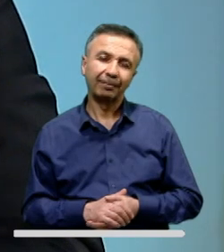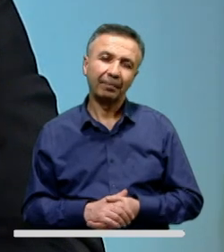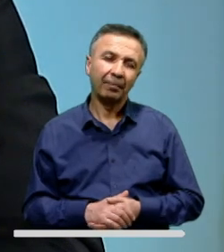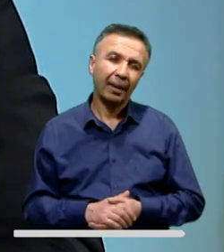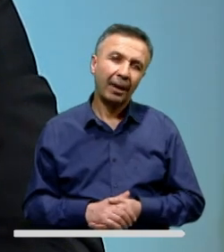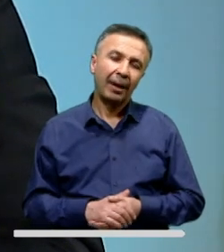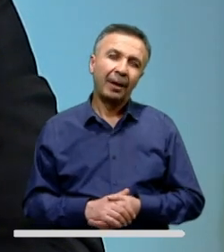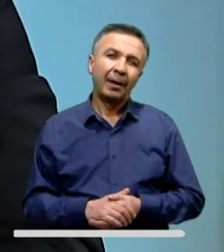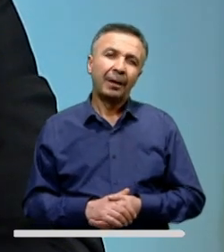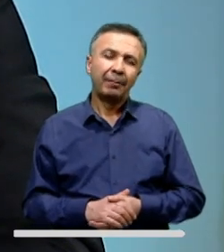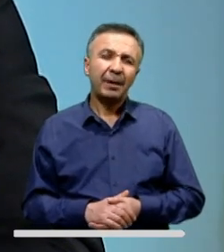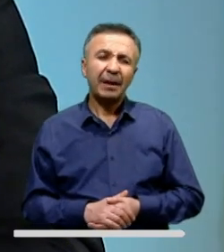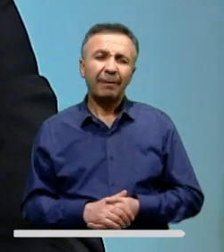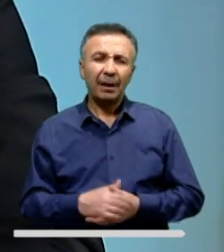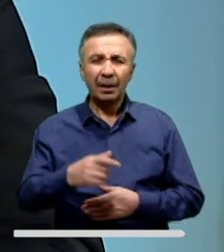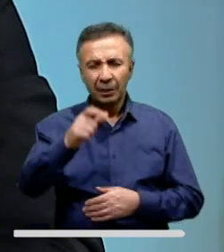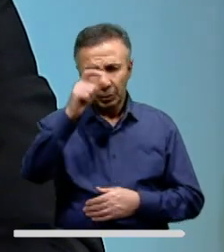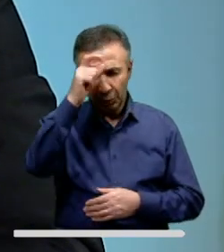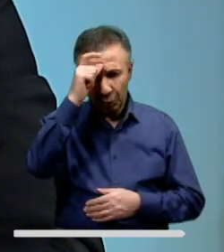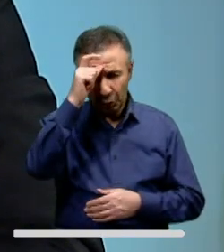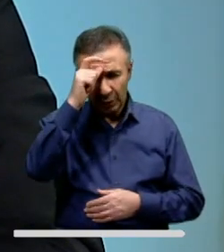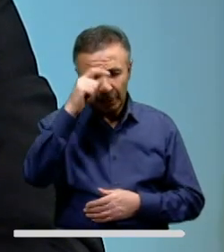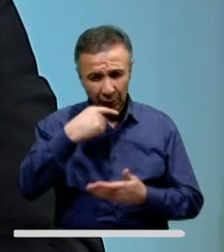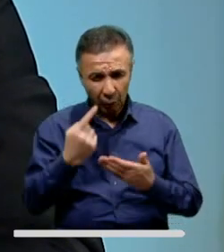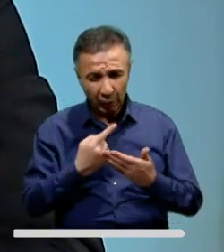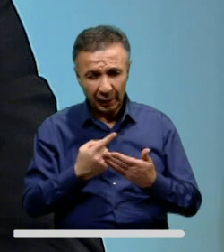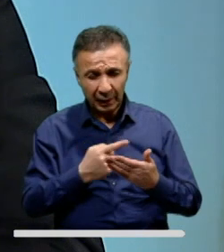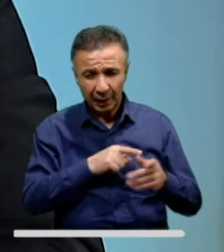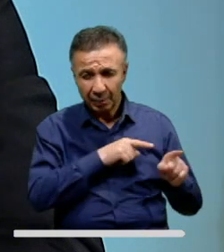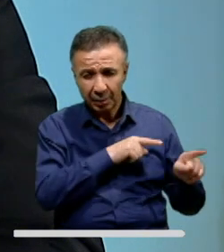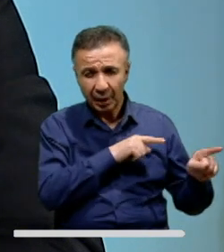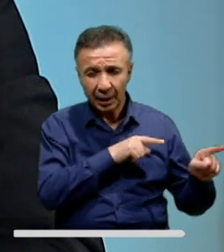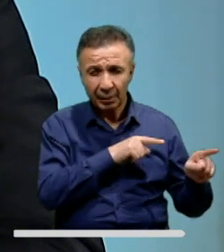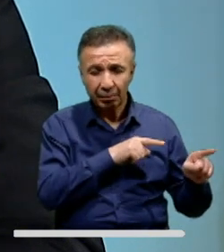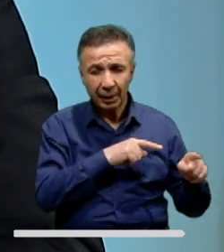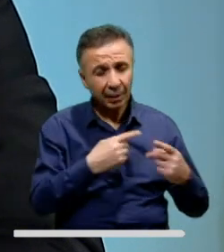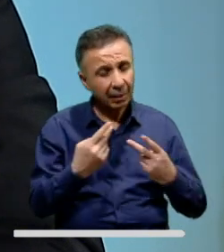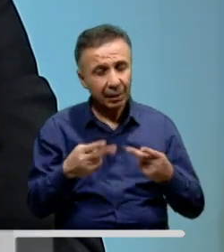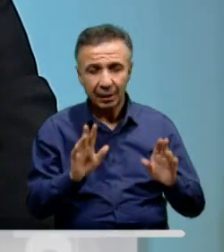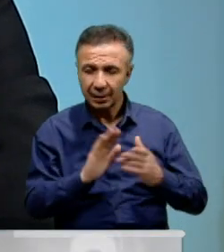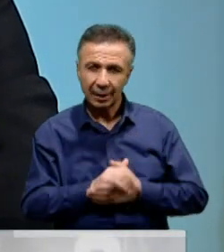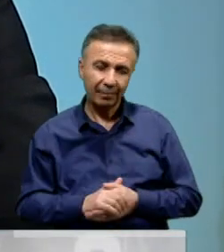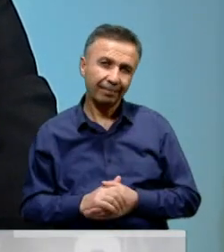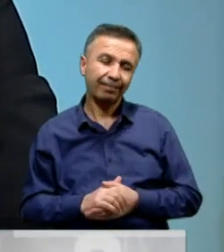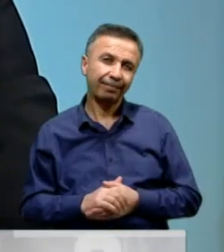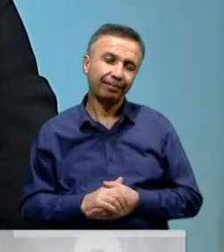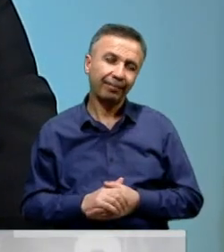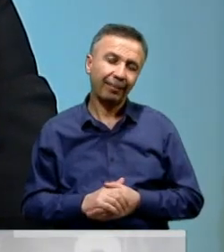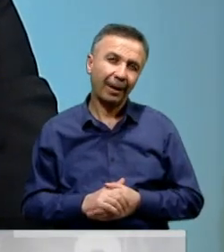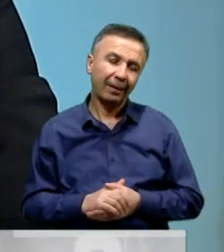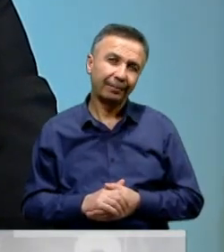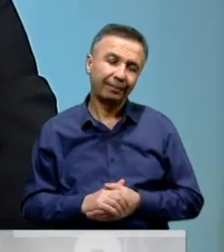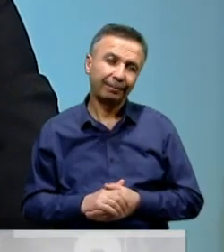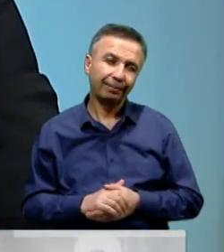defa Latinceden takip etmek caiz değildir. Latinceden takip etmesini